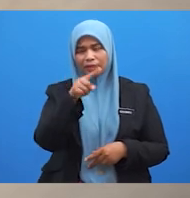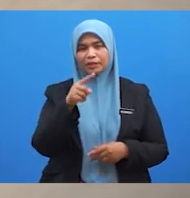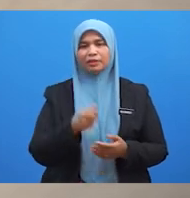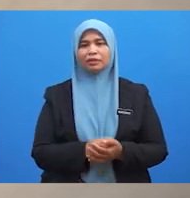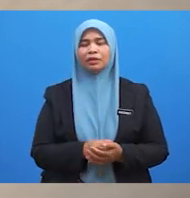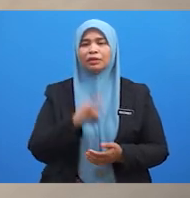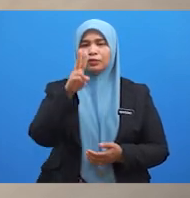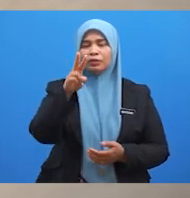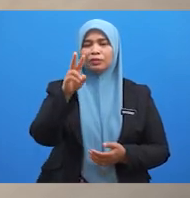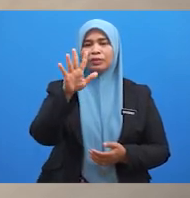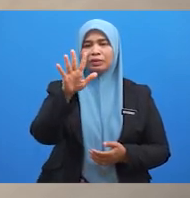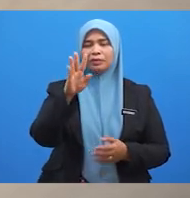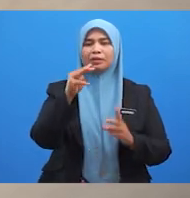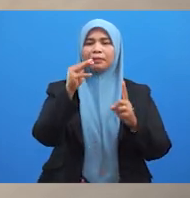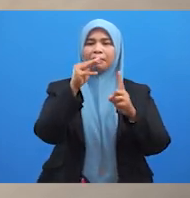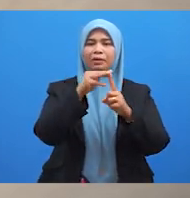25 markah.